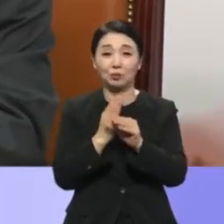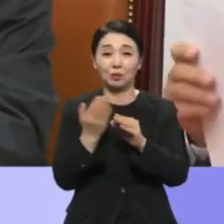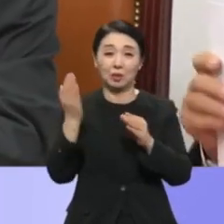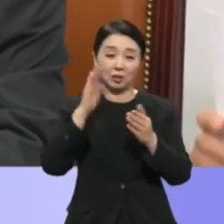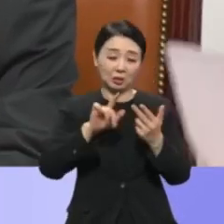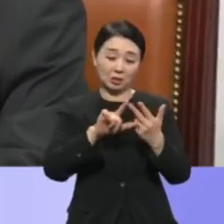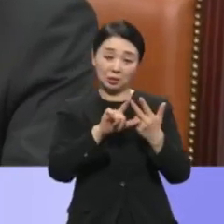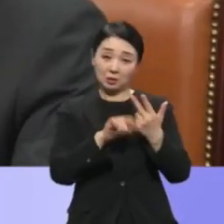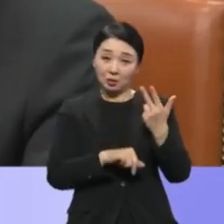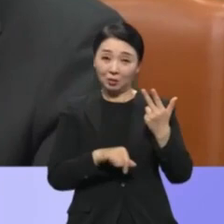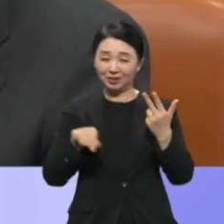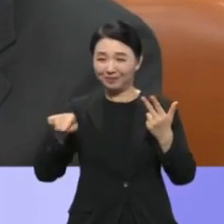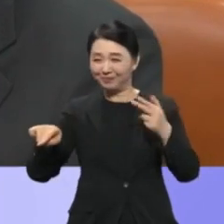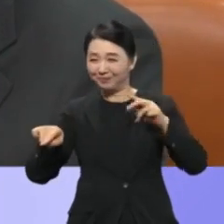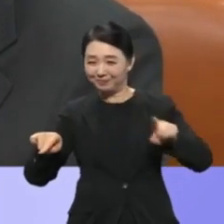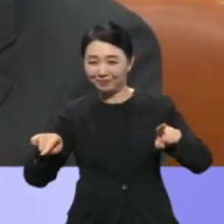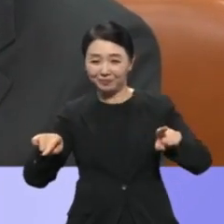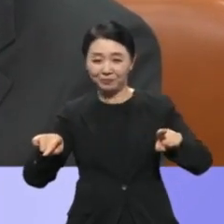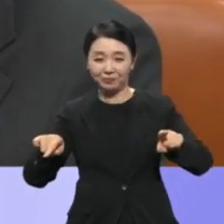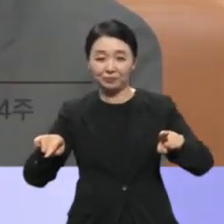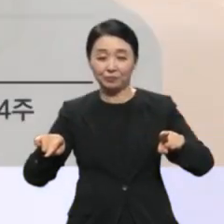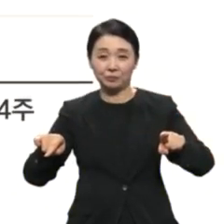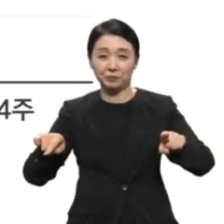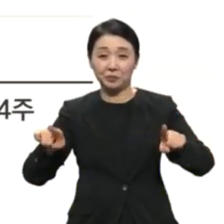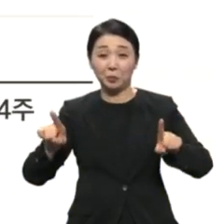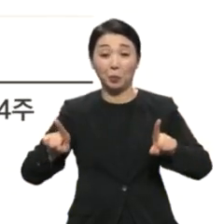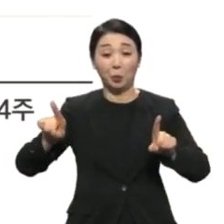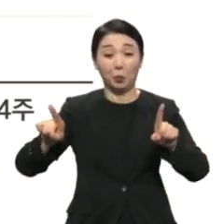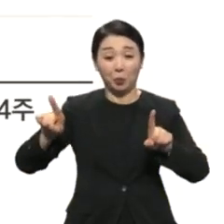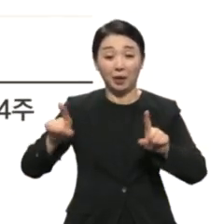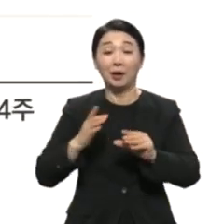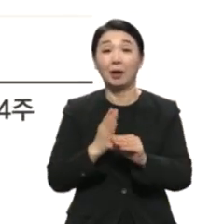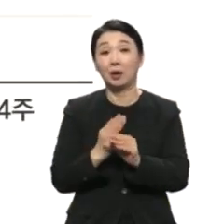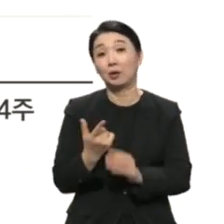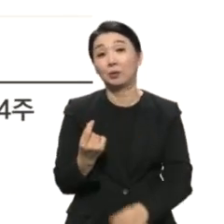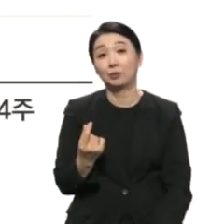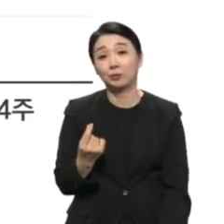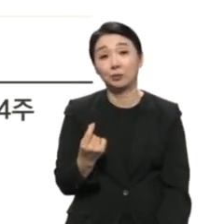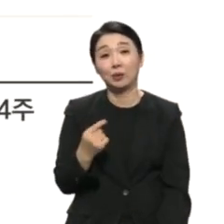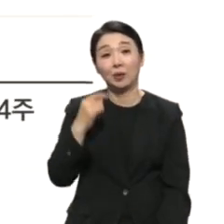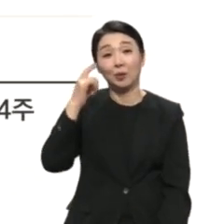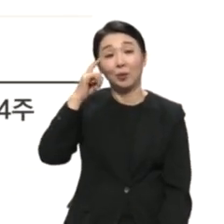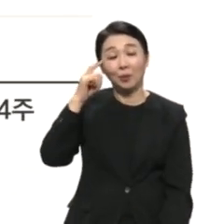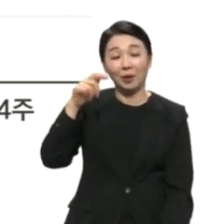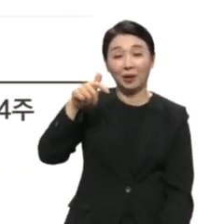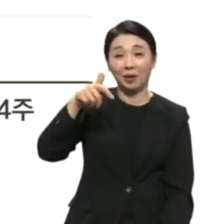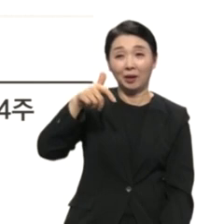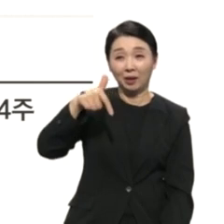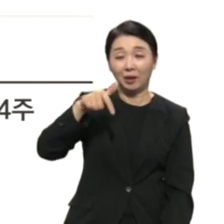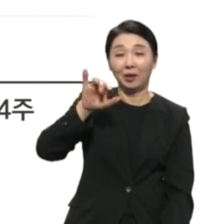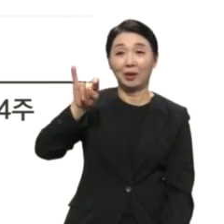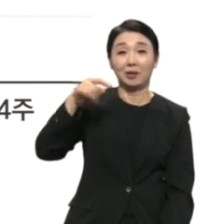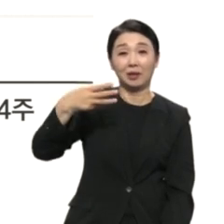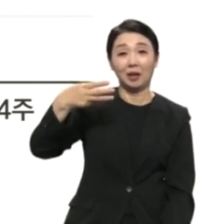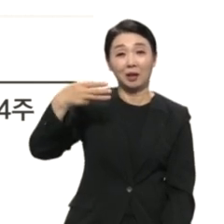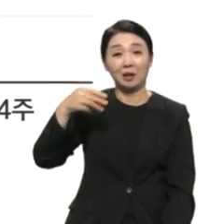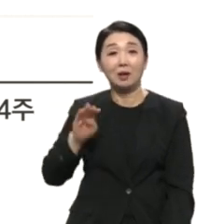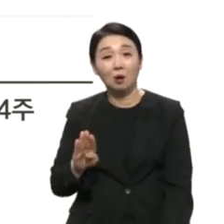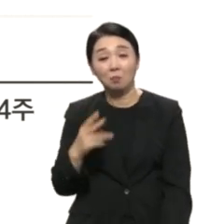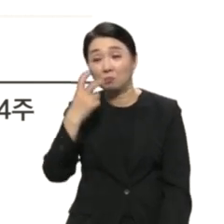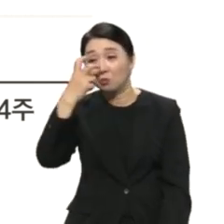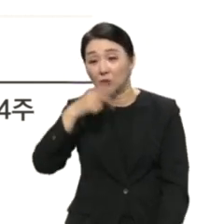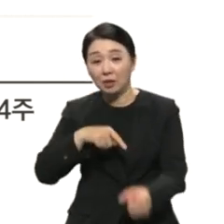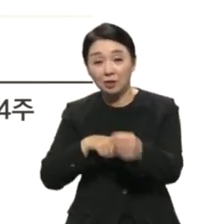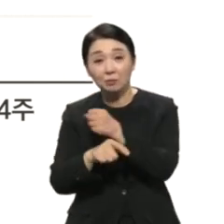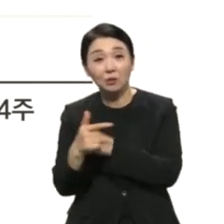그 양당이 텐션을 가지고 비슷하게 유지가 되는 것 그다음에 이제 갤럽 교사가 의미가 있다고 하는게 이제 7월 이런